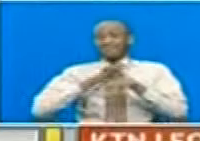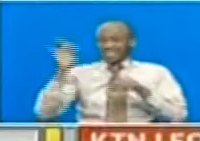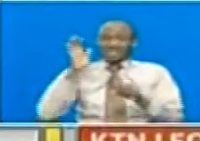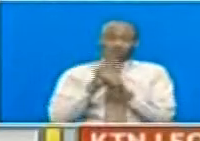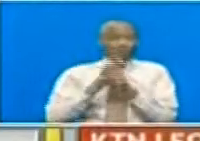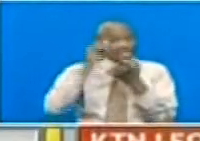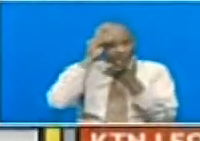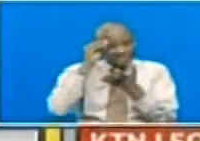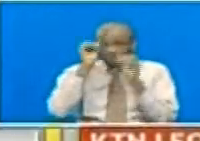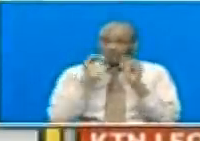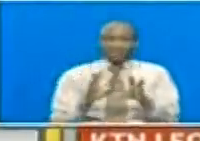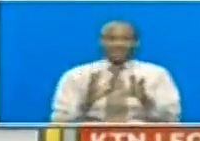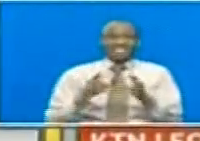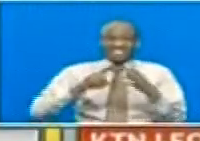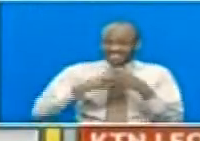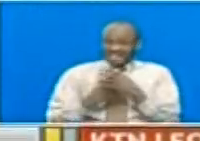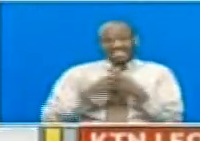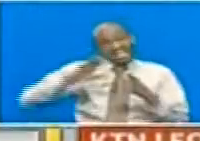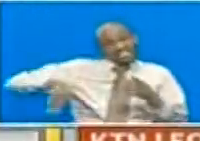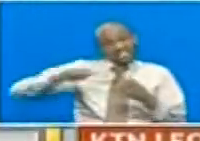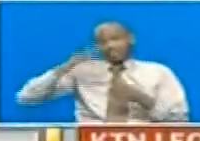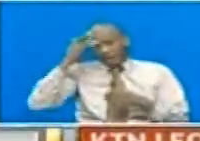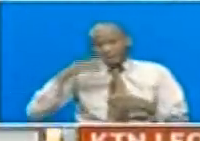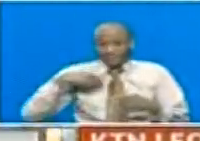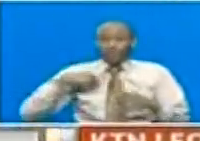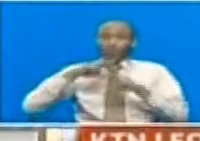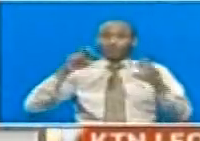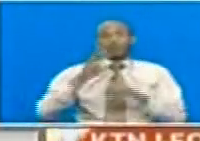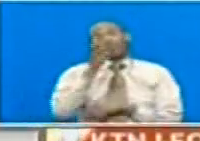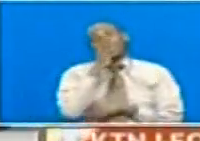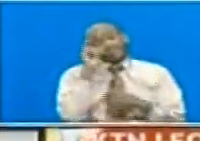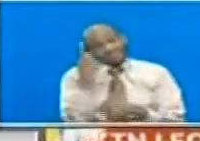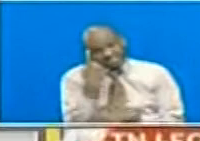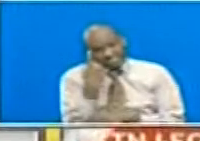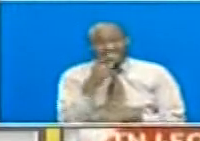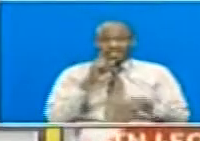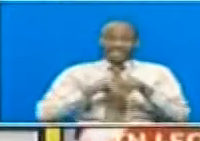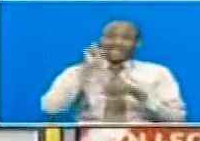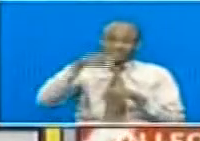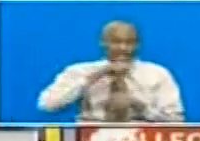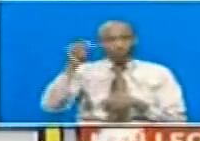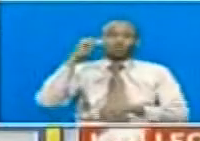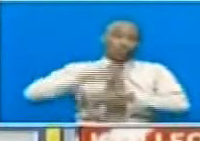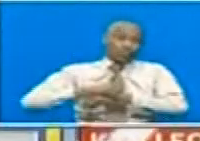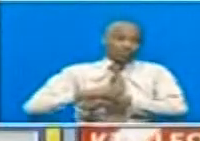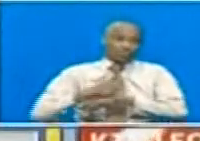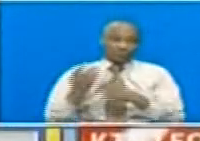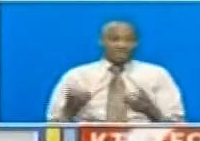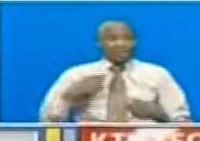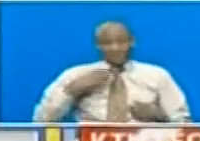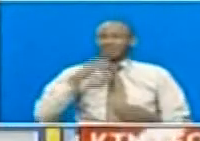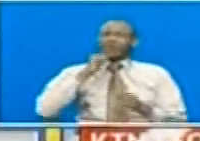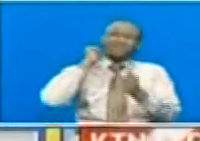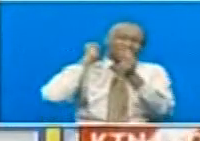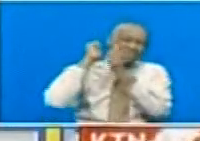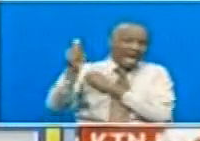huku masomo yakilazimika kuanza kuchelewa kutokana na kuwapa nafasi ya kuchota maji kwanza kabla ya kwenda shuleni. Sasa kama mimi natoka